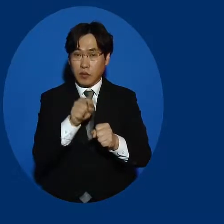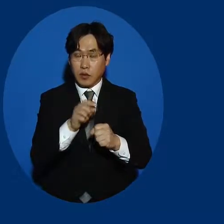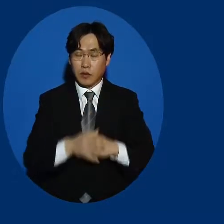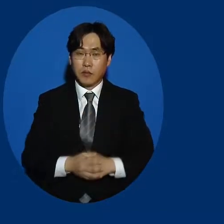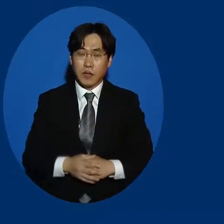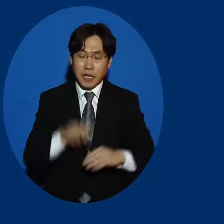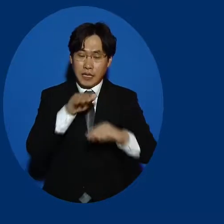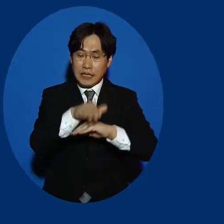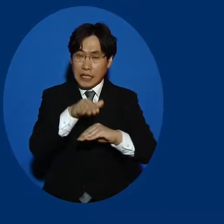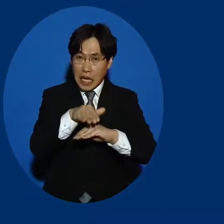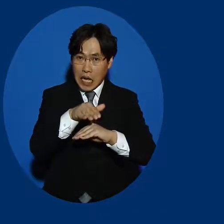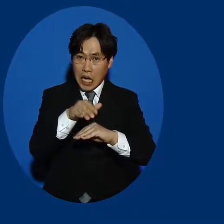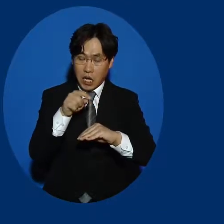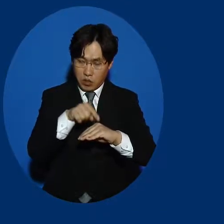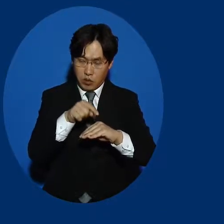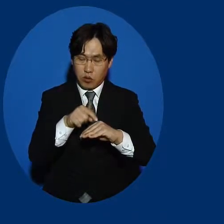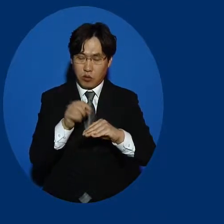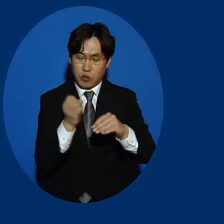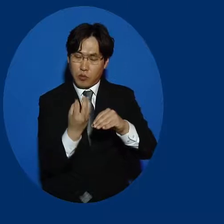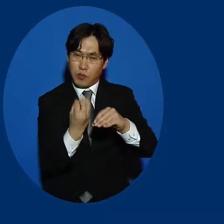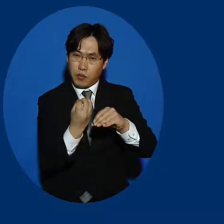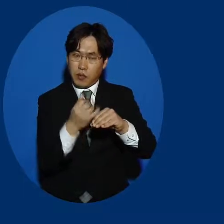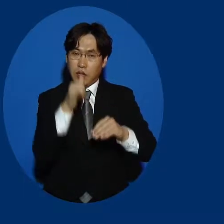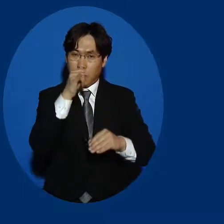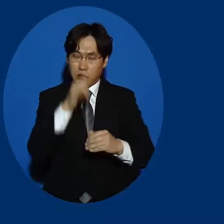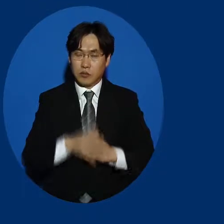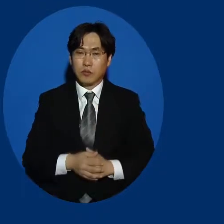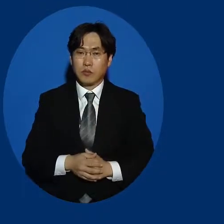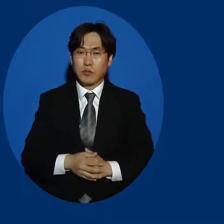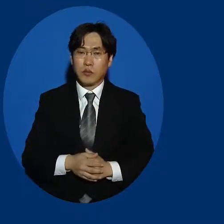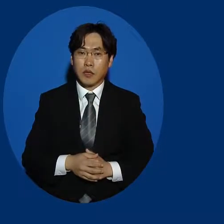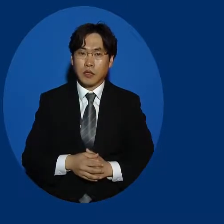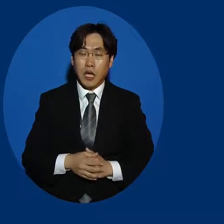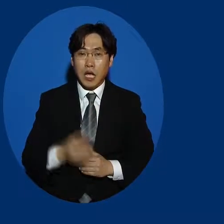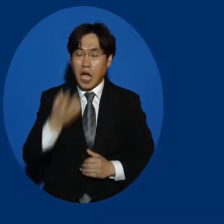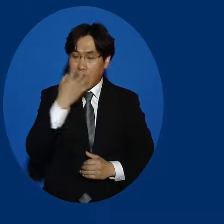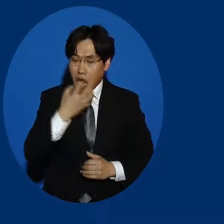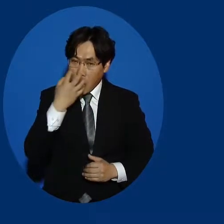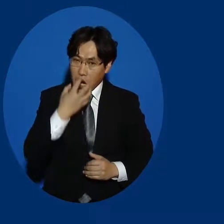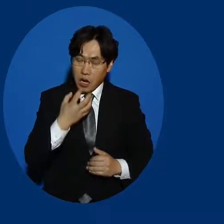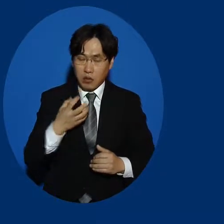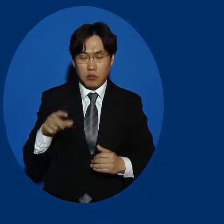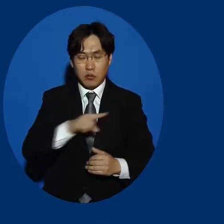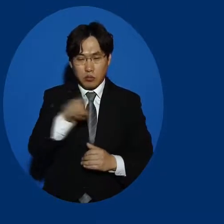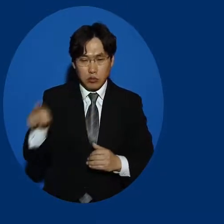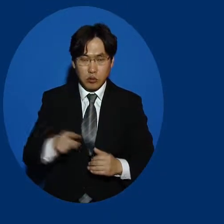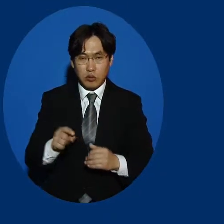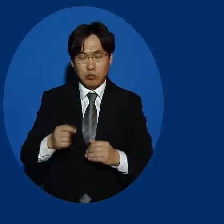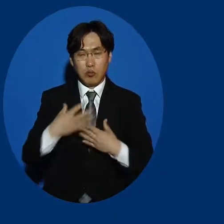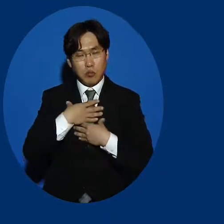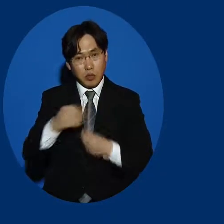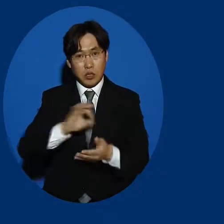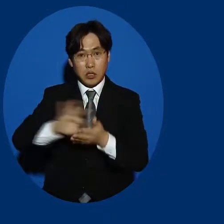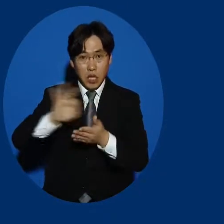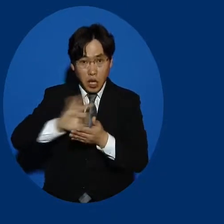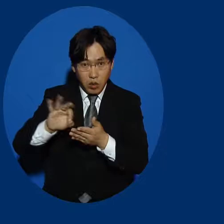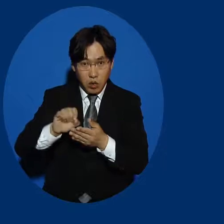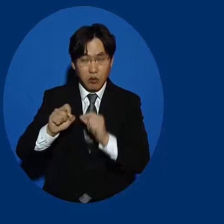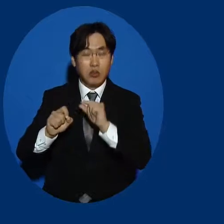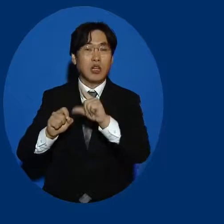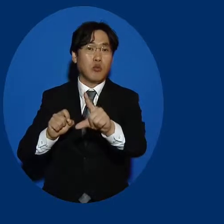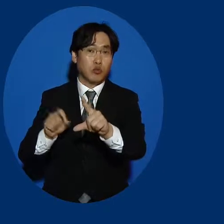우리 사회에서 비장애인들과 함께 모든 이들이 아주 편리하게 사용하고 있는 것 중에 또